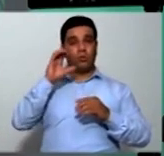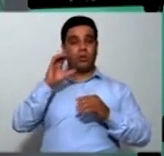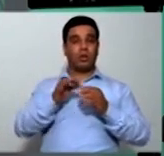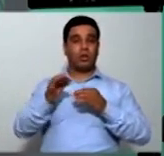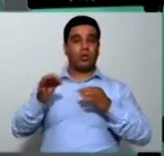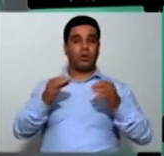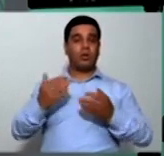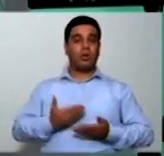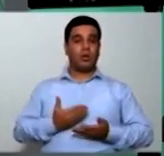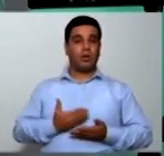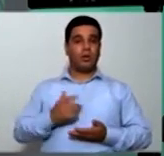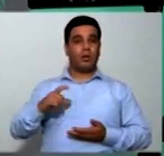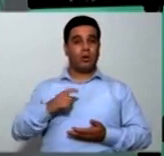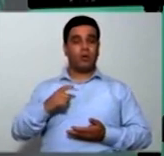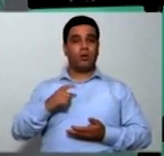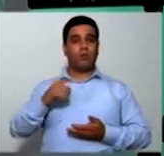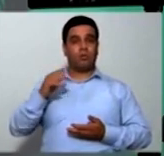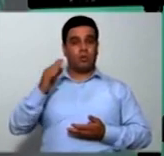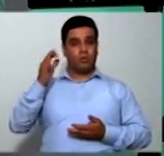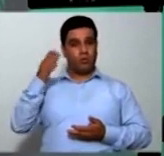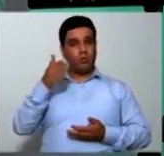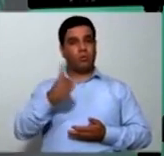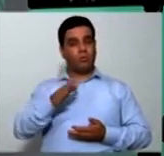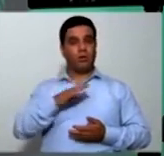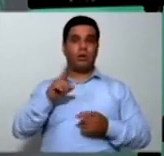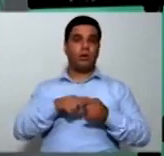yashovchi dehqonlar darrov rozi bo'ldilarmi?